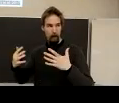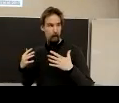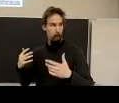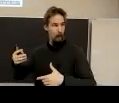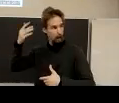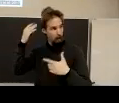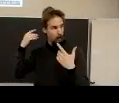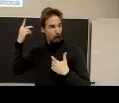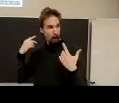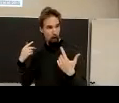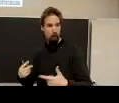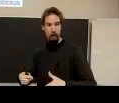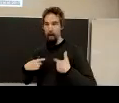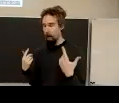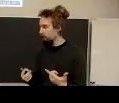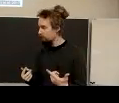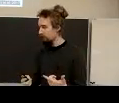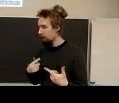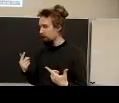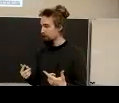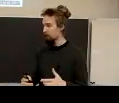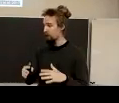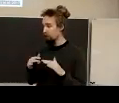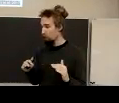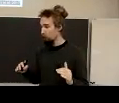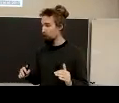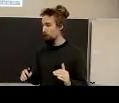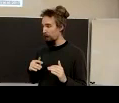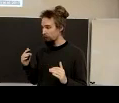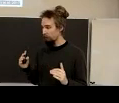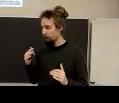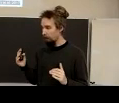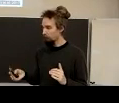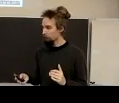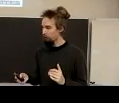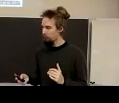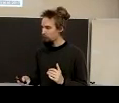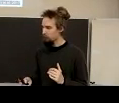meille itsellemme ja meidän ajatuksille ja niin edelleen, niin se voi muuttua ja vähetä.